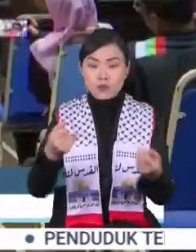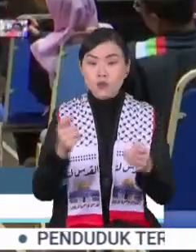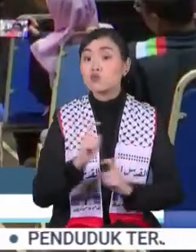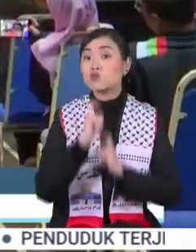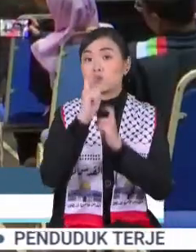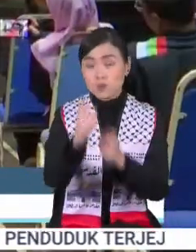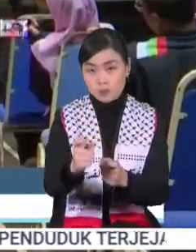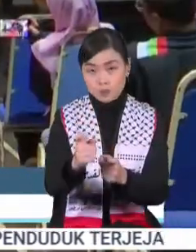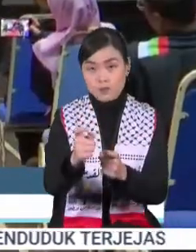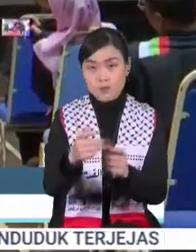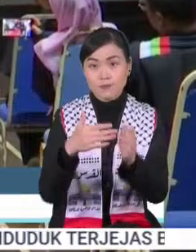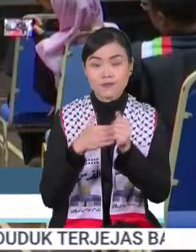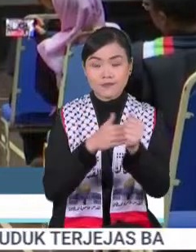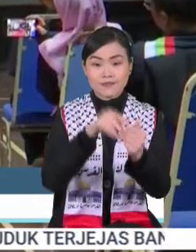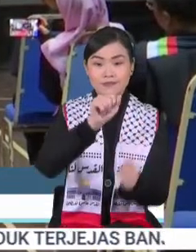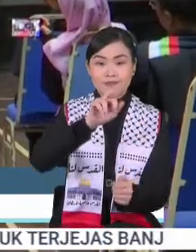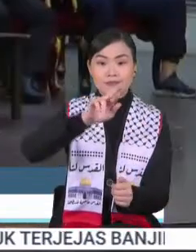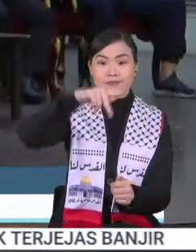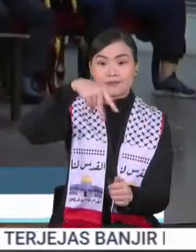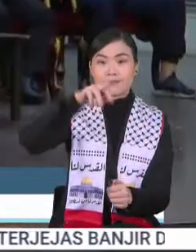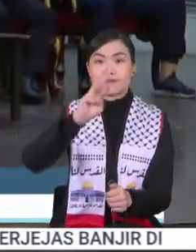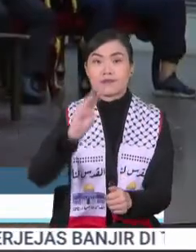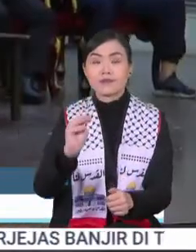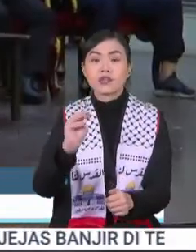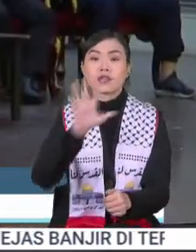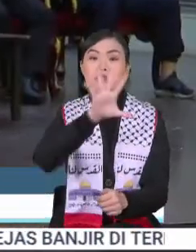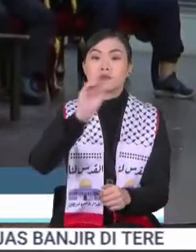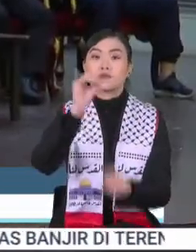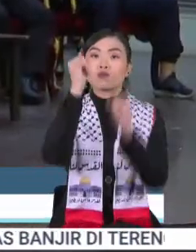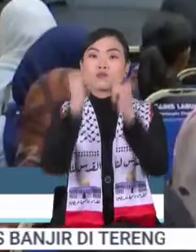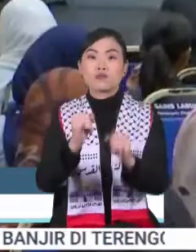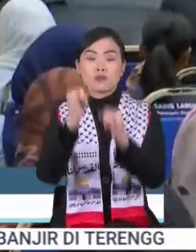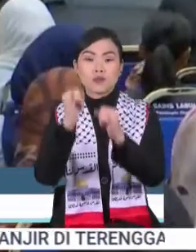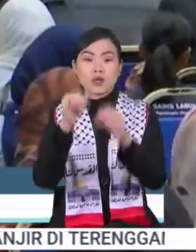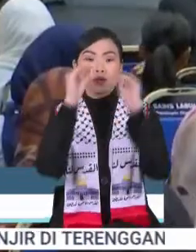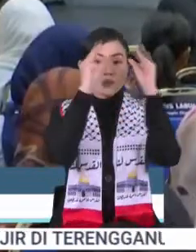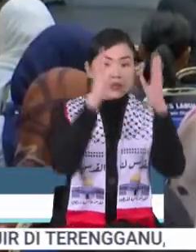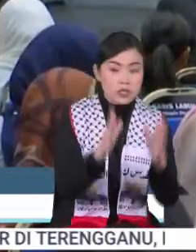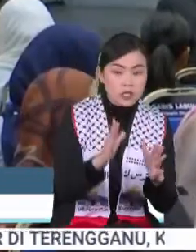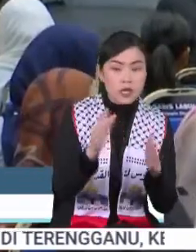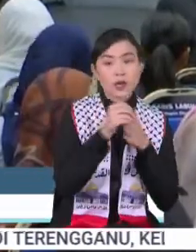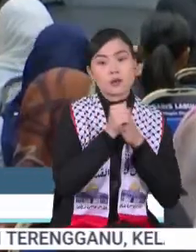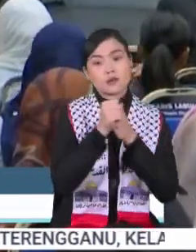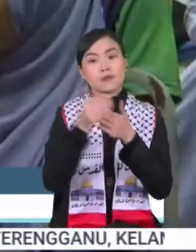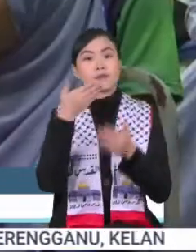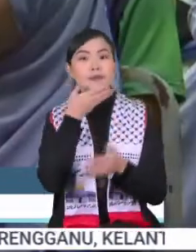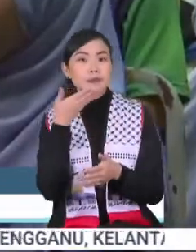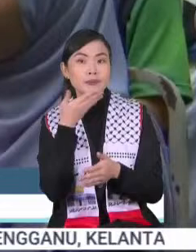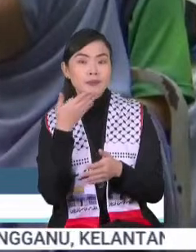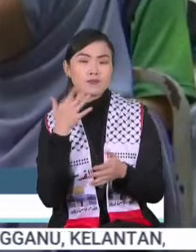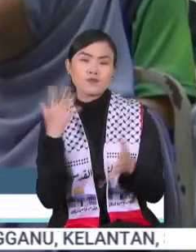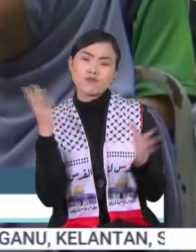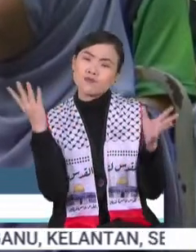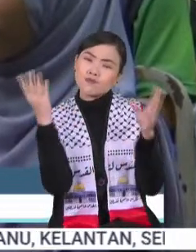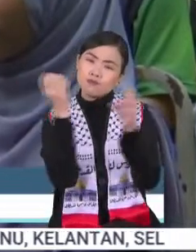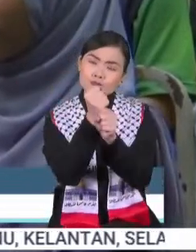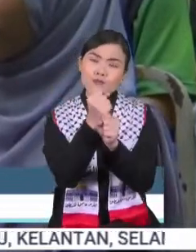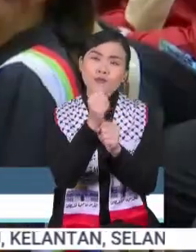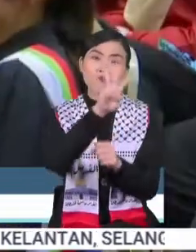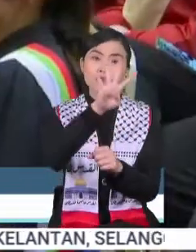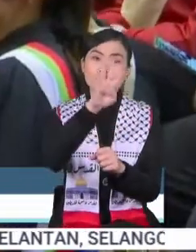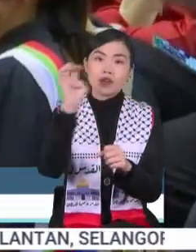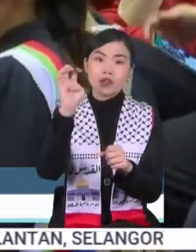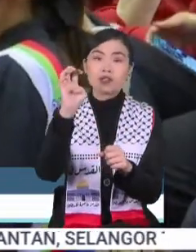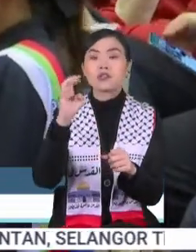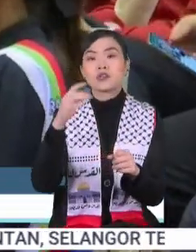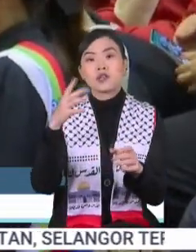pengiktirafan pemimpin arprm kepada 50 individu dalam kalangan guru dan pemimpin belia secara keseluruhan hampir 400 penerima